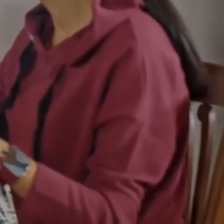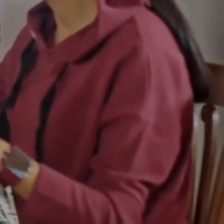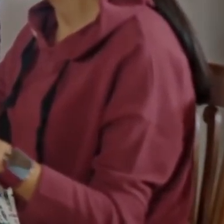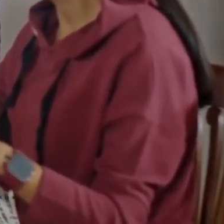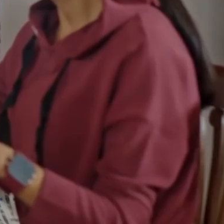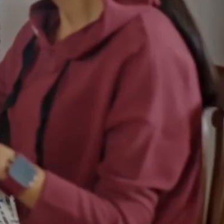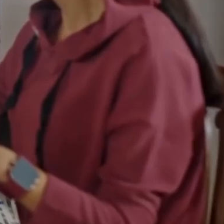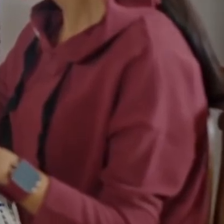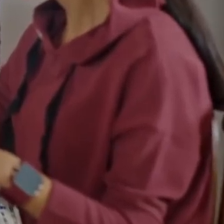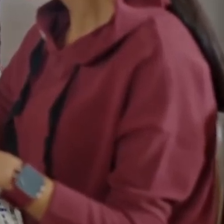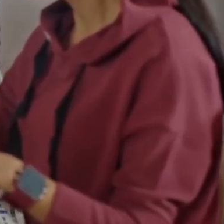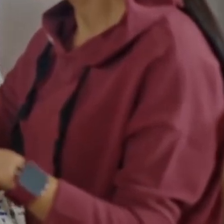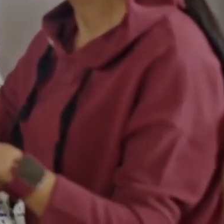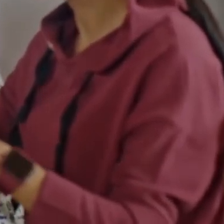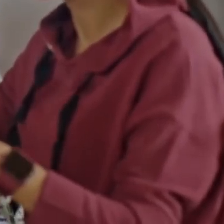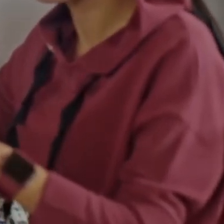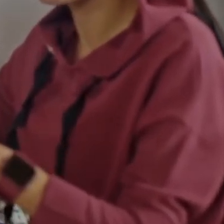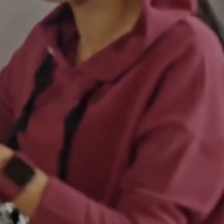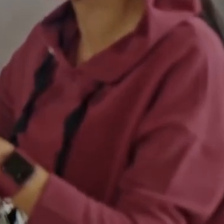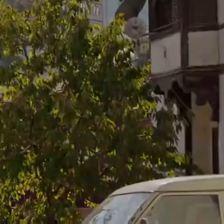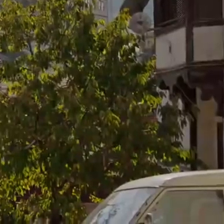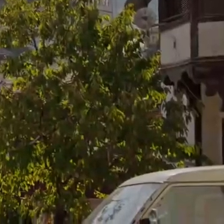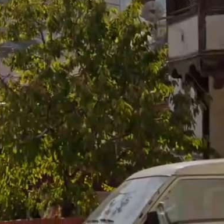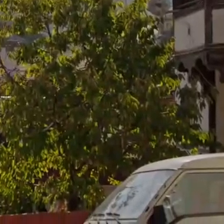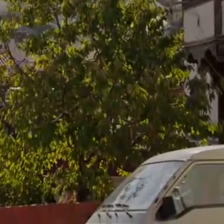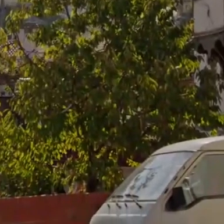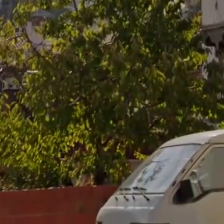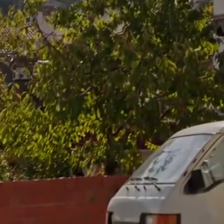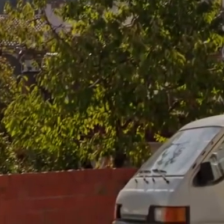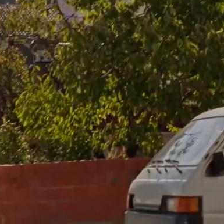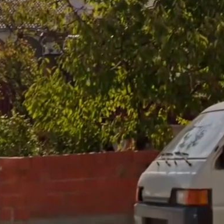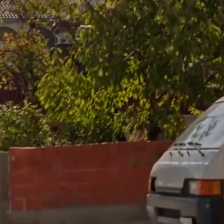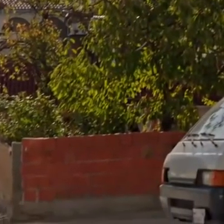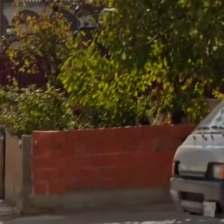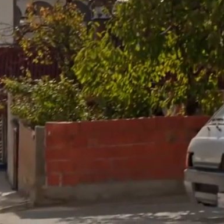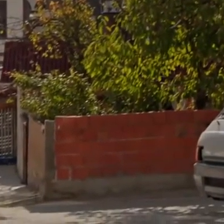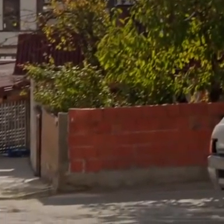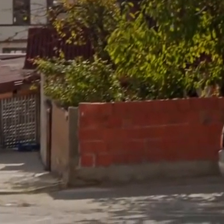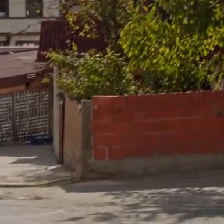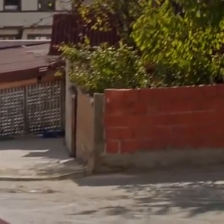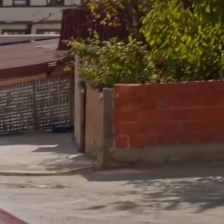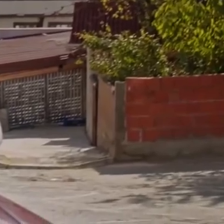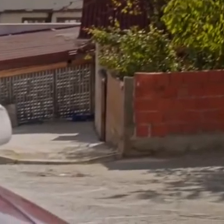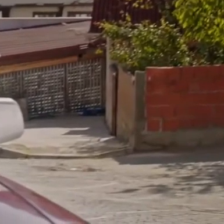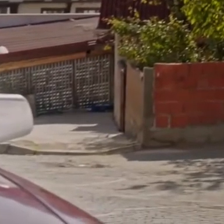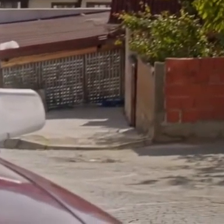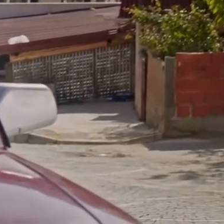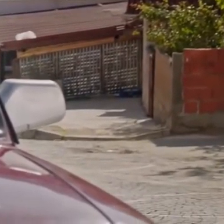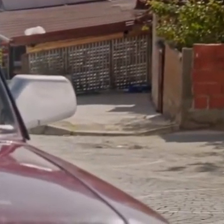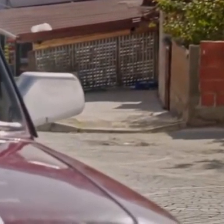geçti. Kızlar masada üzüntüyle bakıştılar. Oral hohladığı avucuyla kulağını ısıttı.